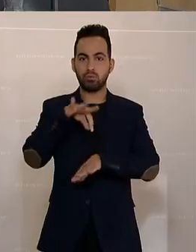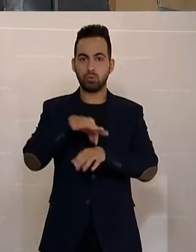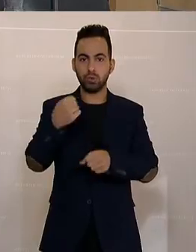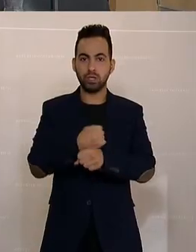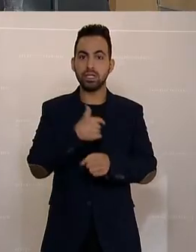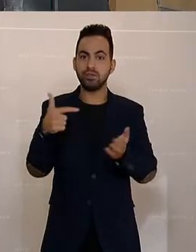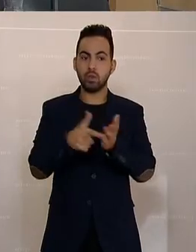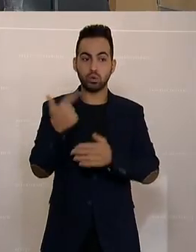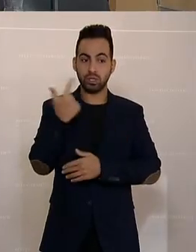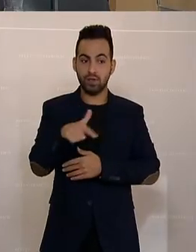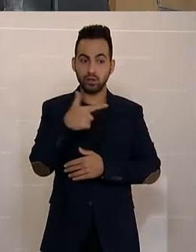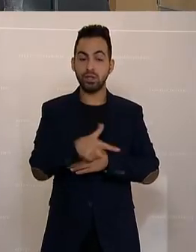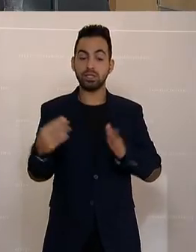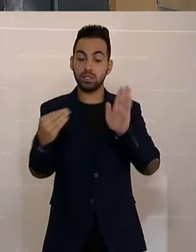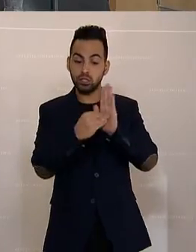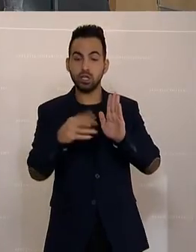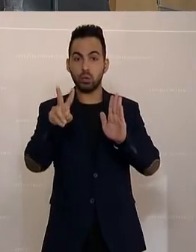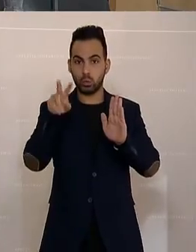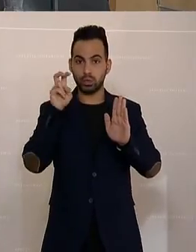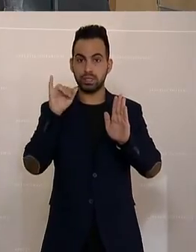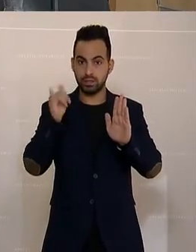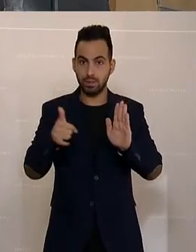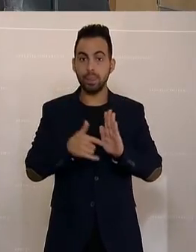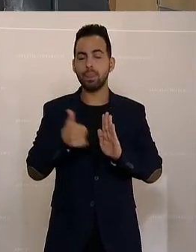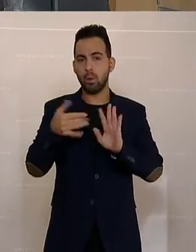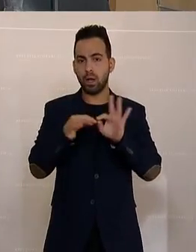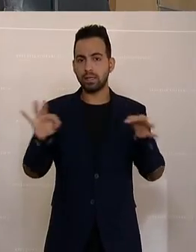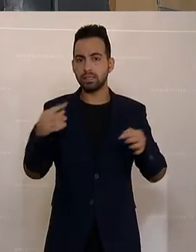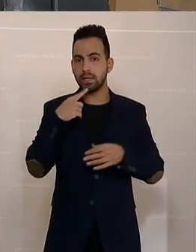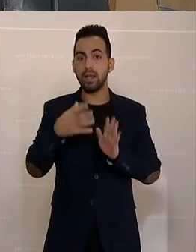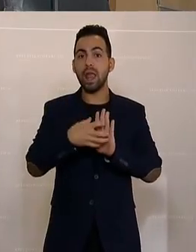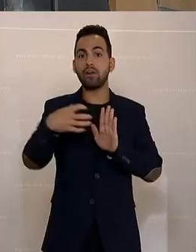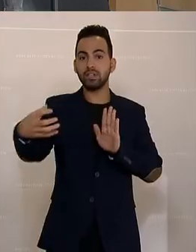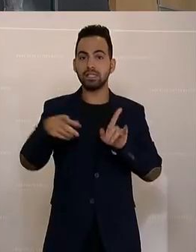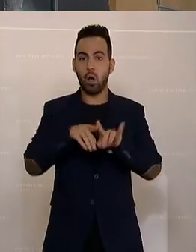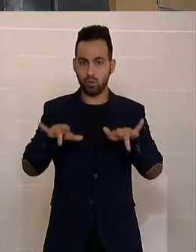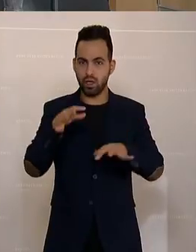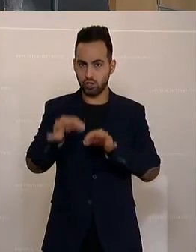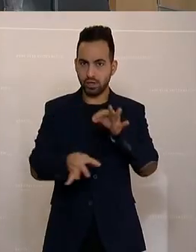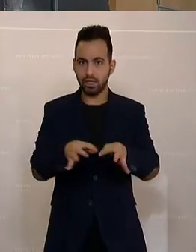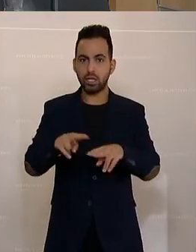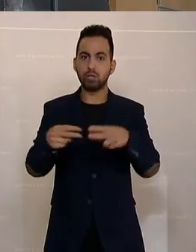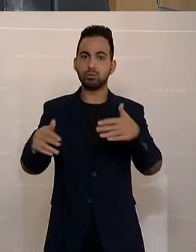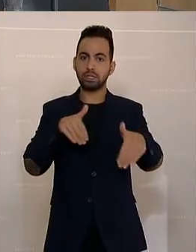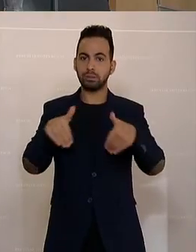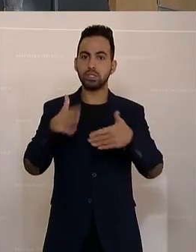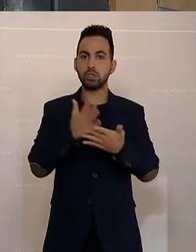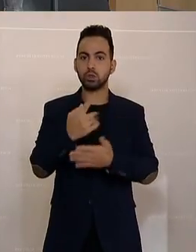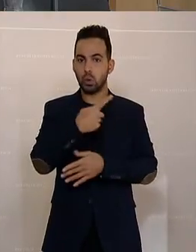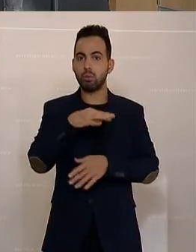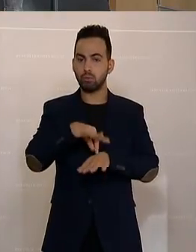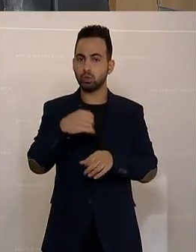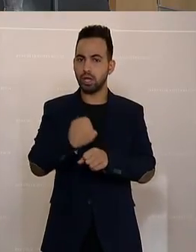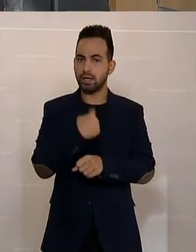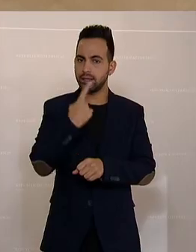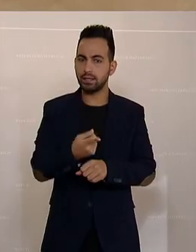2022 berücksichtigt. Ich möchte jetzt nur auch sagen, langfristig gibt es auch eine Strategie, hat auch der Bundesminister Mückstein festgesetzt,